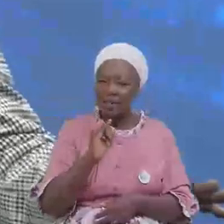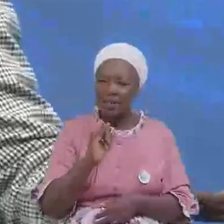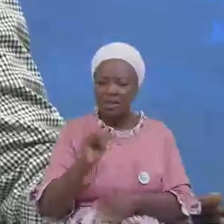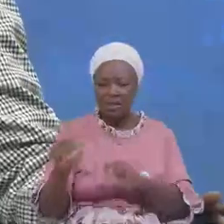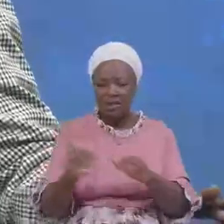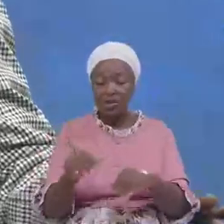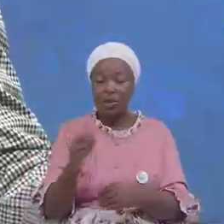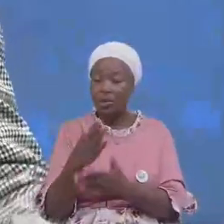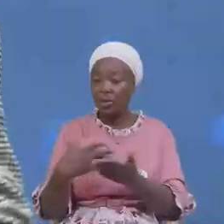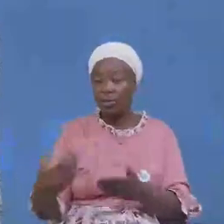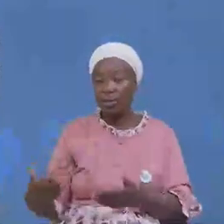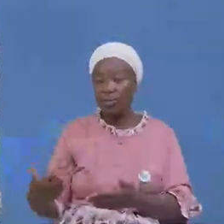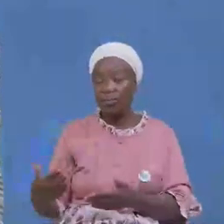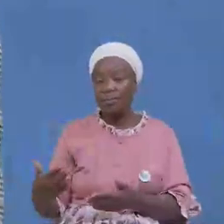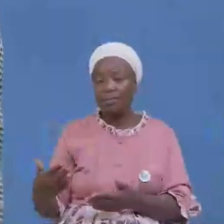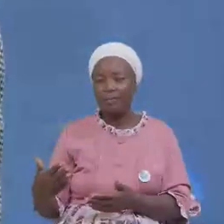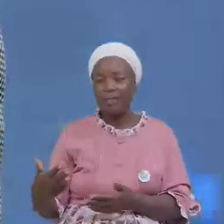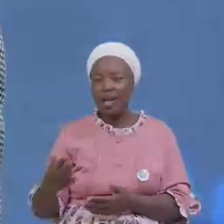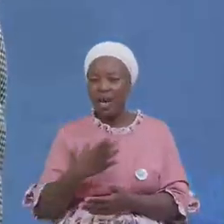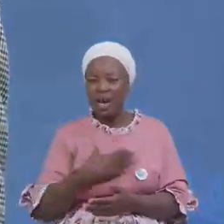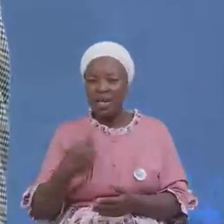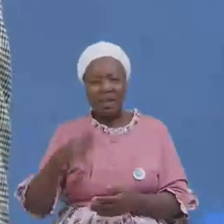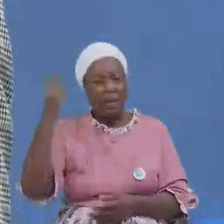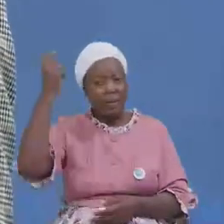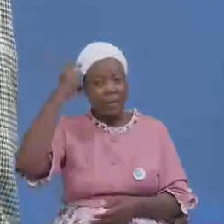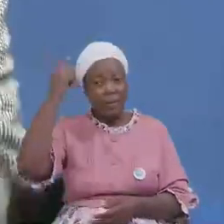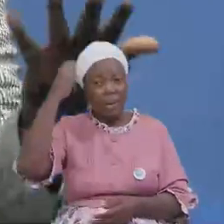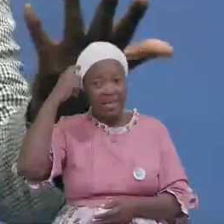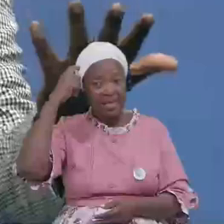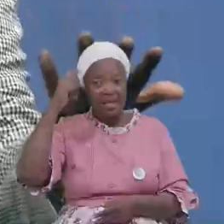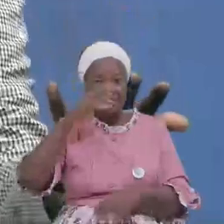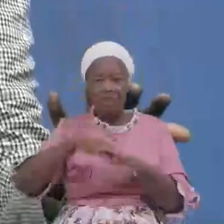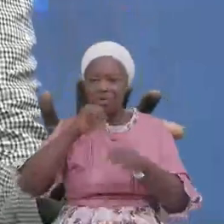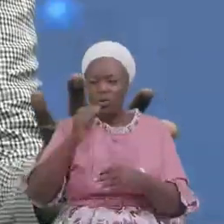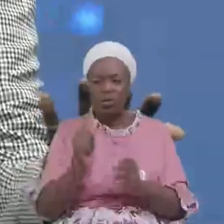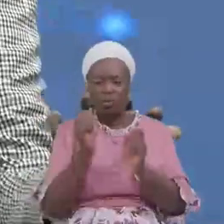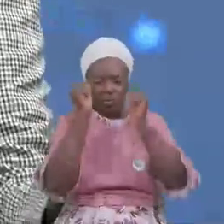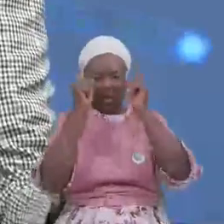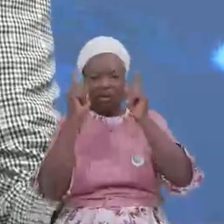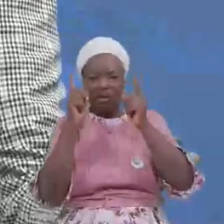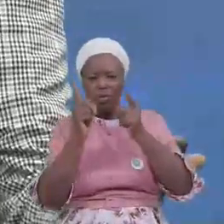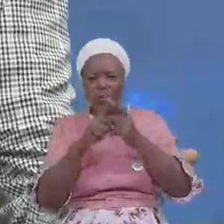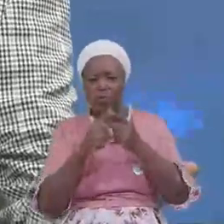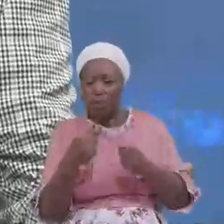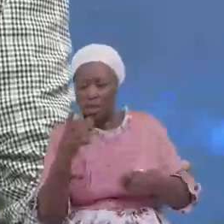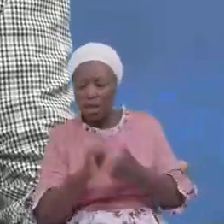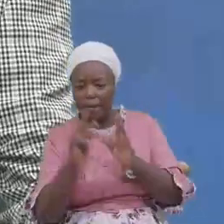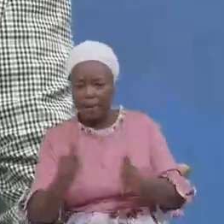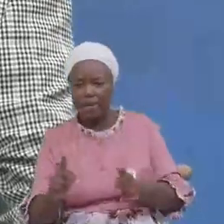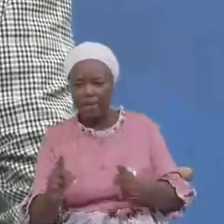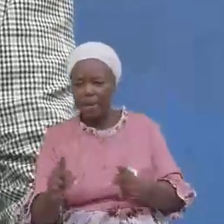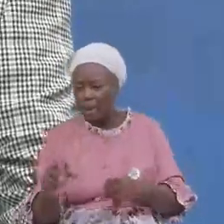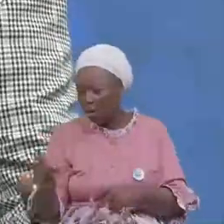Fais quelque chose. Et le cerveau ne se réveille pas, ne l'alerte pas. Pour dire, ah, ça c'est le